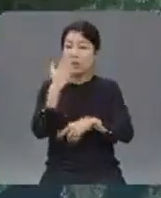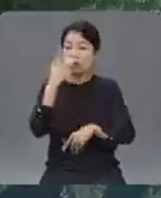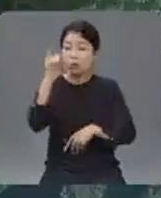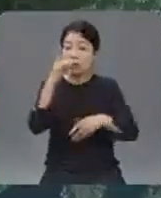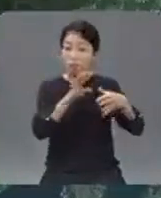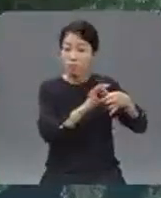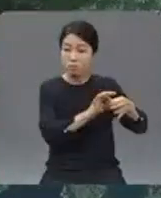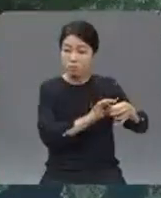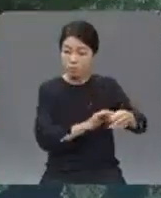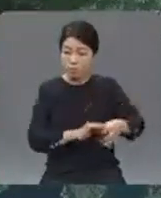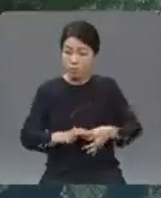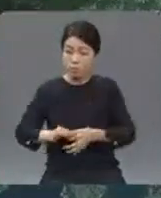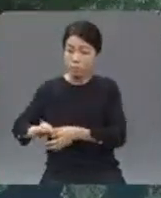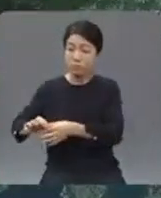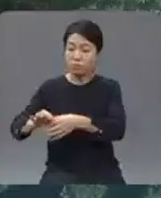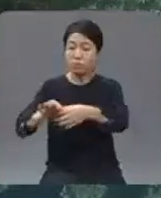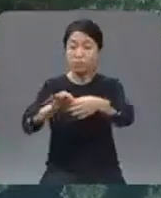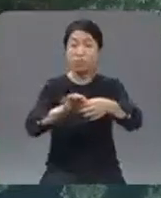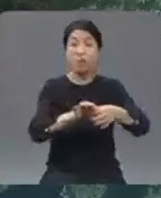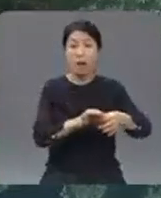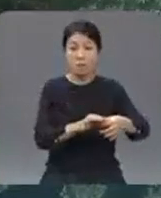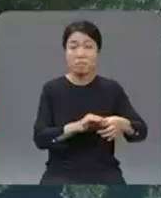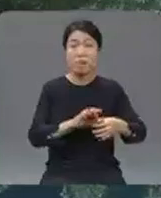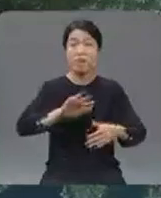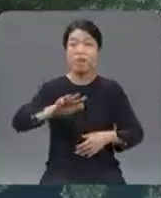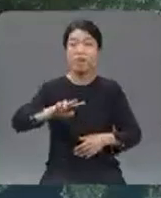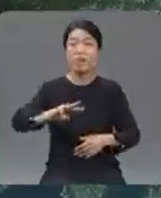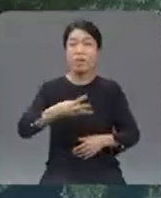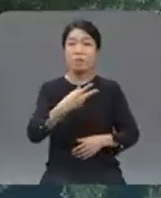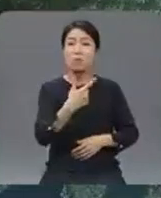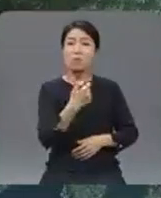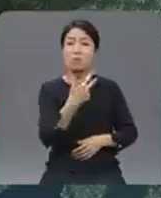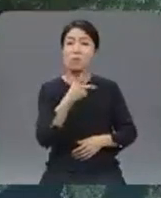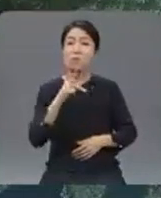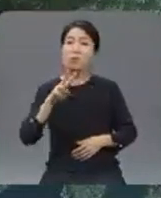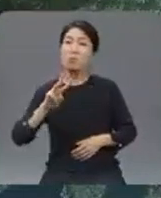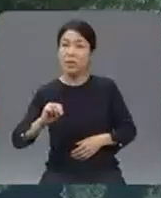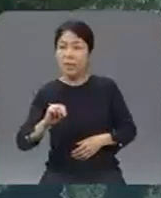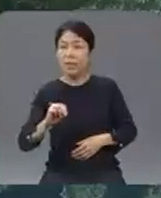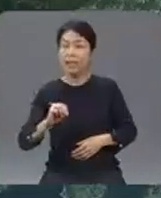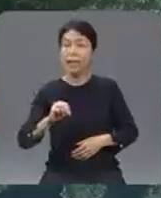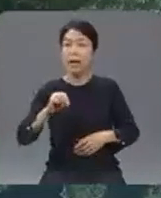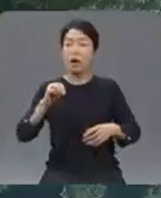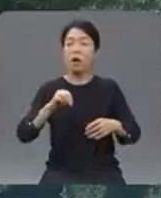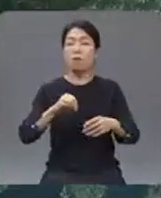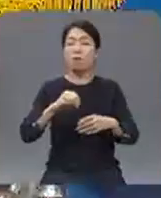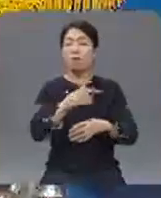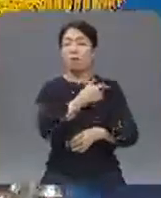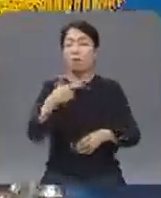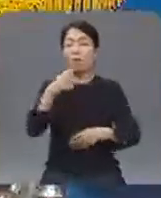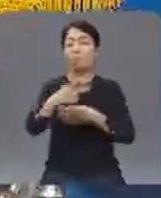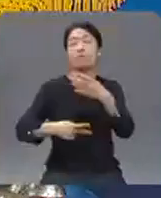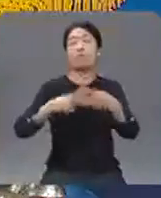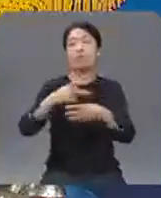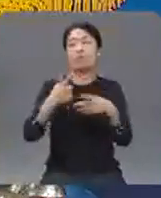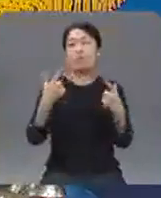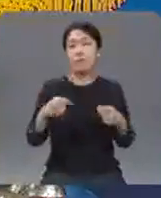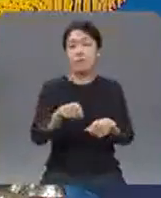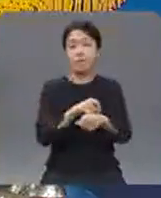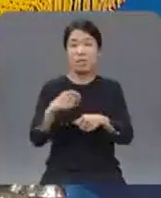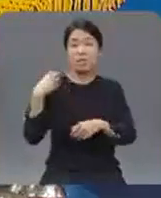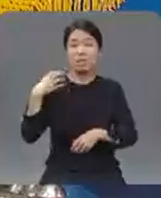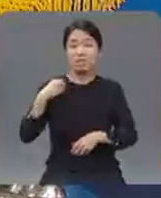순천까지 이어지는 노선 등 무려 367km에 달하는 대규모 프로젝트입니다 특히